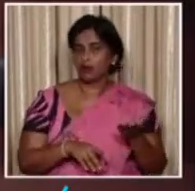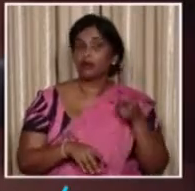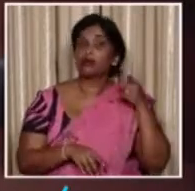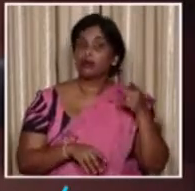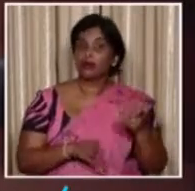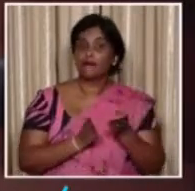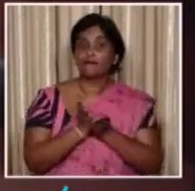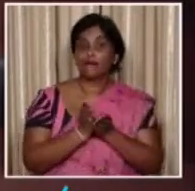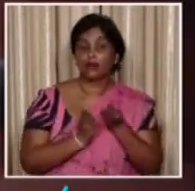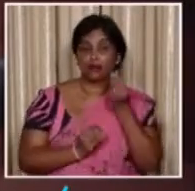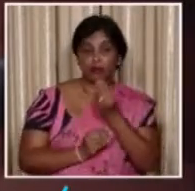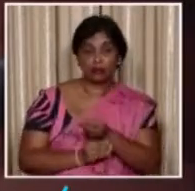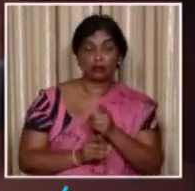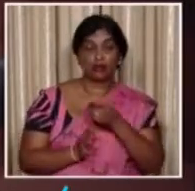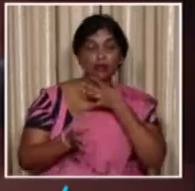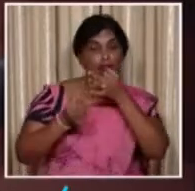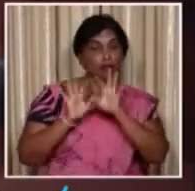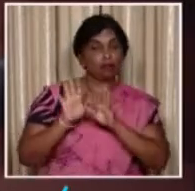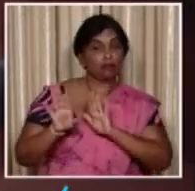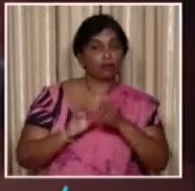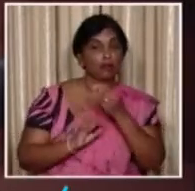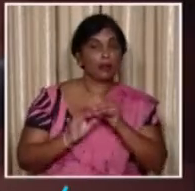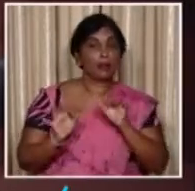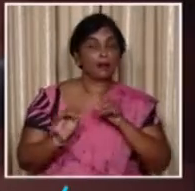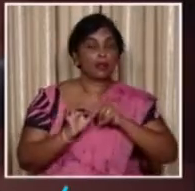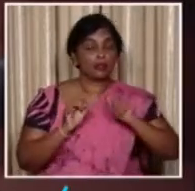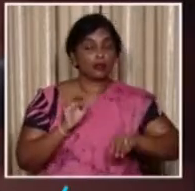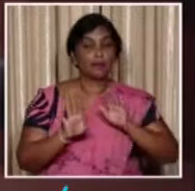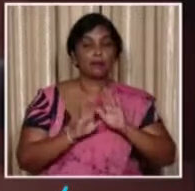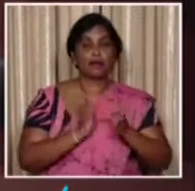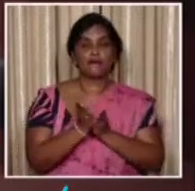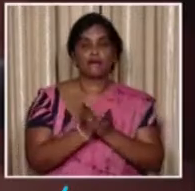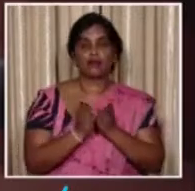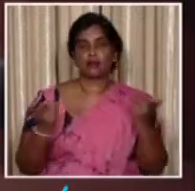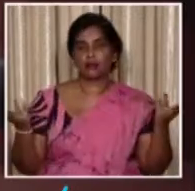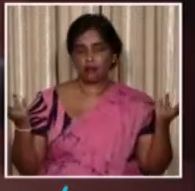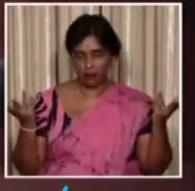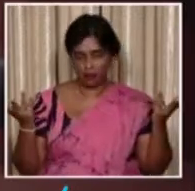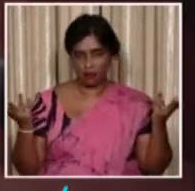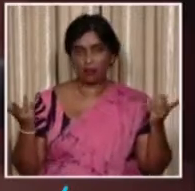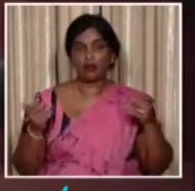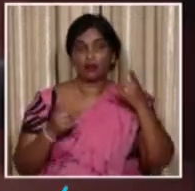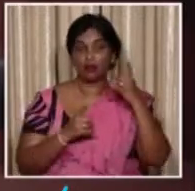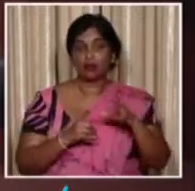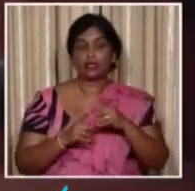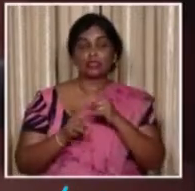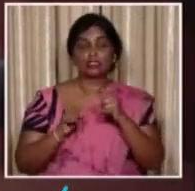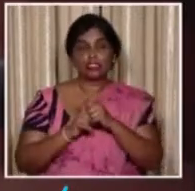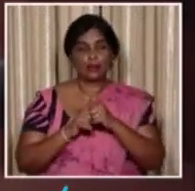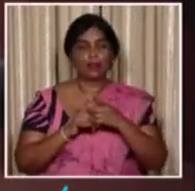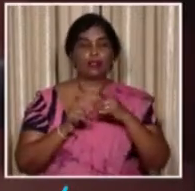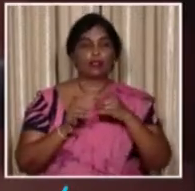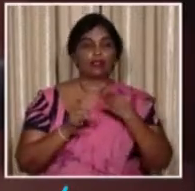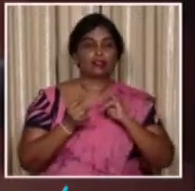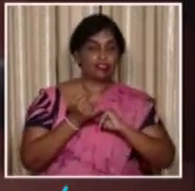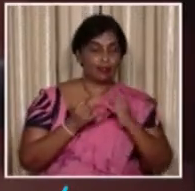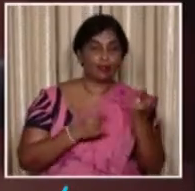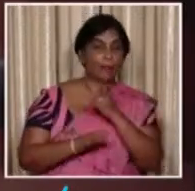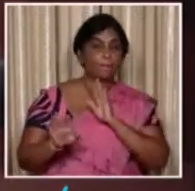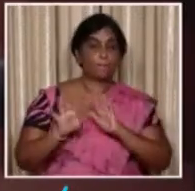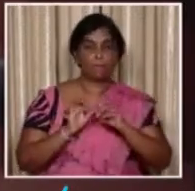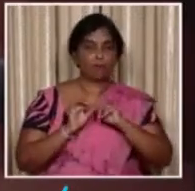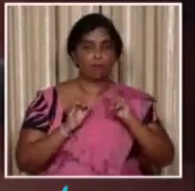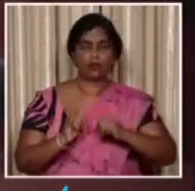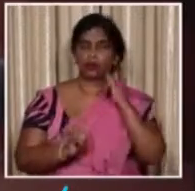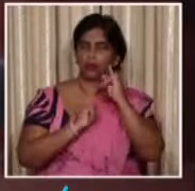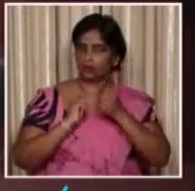අයට විනයක් දෙන, ඒගොල්ලන් නිසි හැසිරීමක් දෙන්න ඕන පාලක මණ්ඩලයටත් විනයක් නැති බව. එනිසා සම්මි ධර්මදාසගේ පාලක මණ්ඩලය පිළිබඳව අපේ